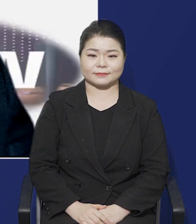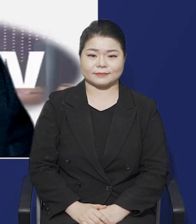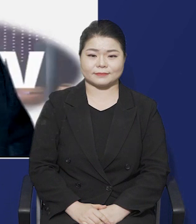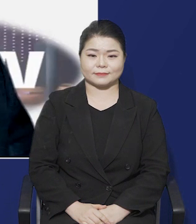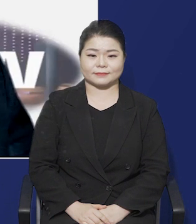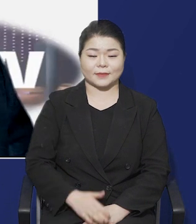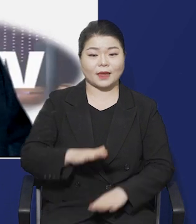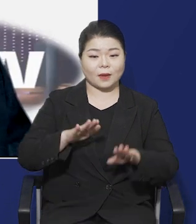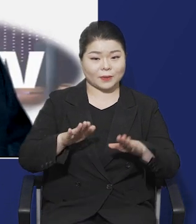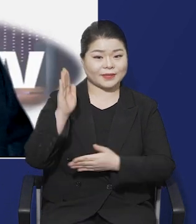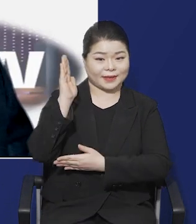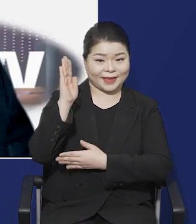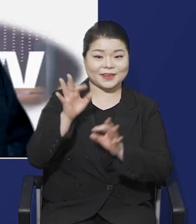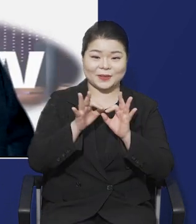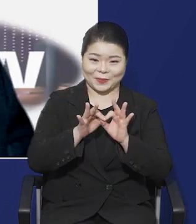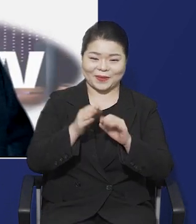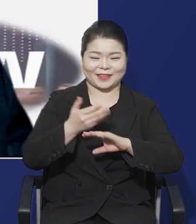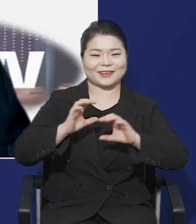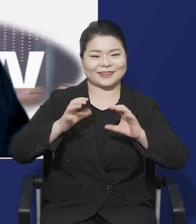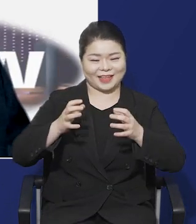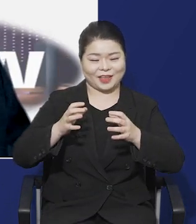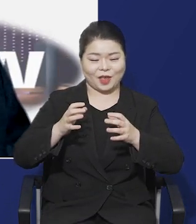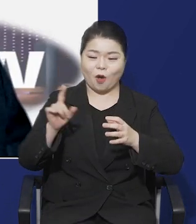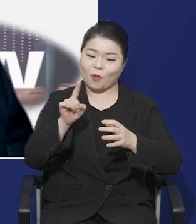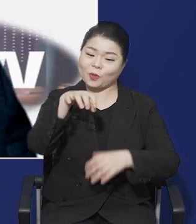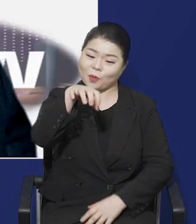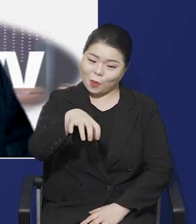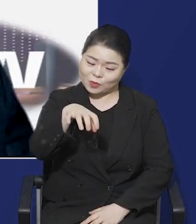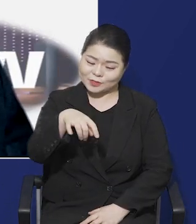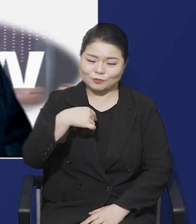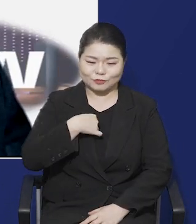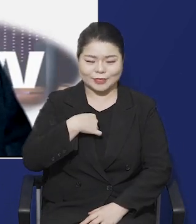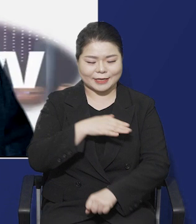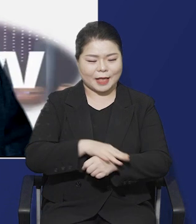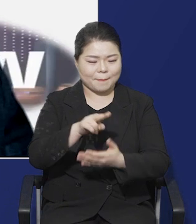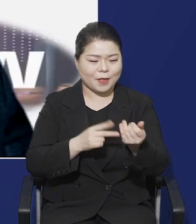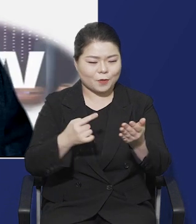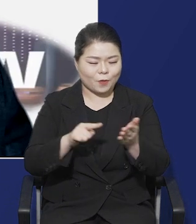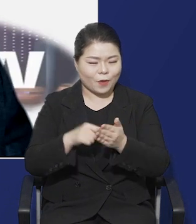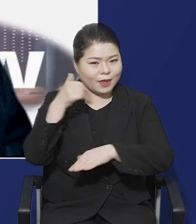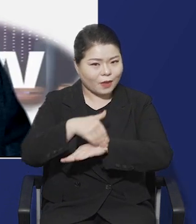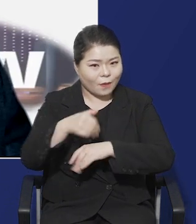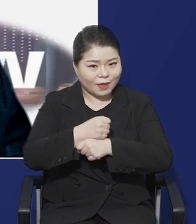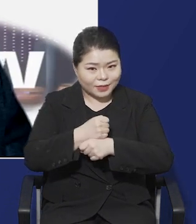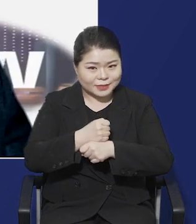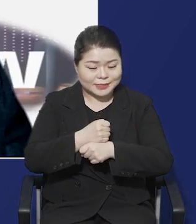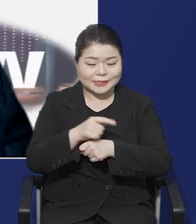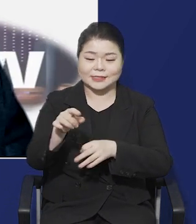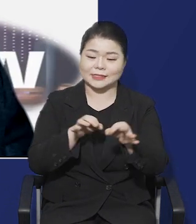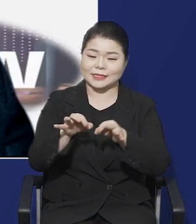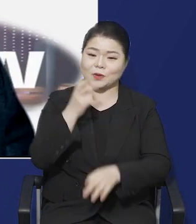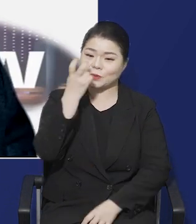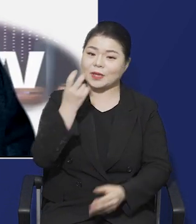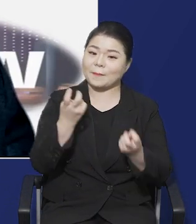따라서 본 강의를 통해 해외에 어떤 시장을 공략해야 되는지, 이에 대한 해외 시장을 조사하는